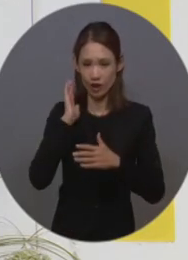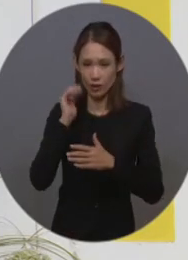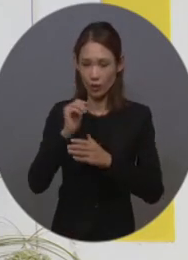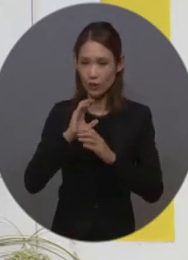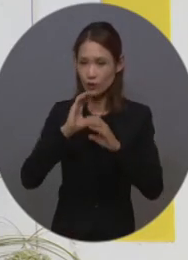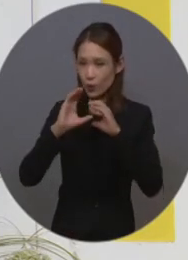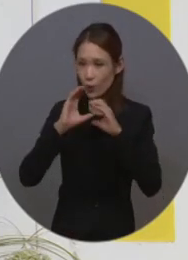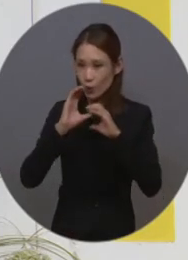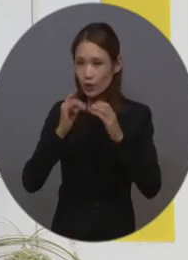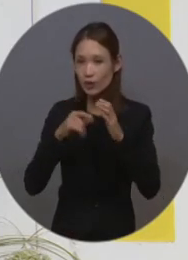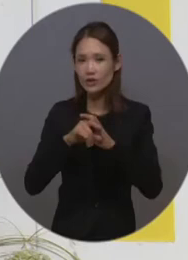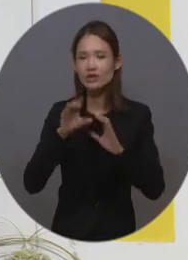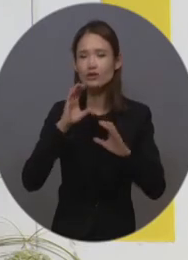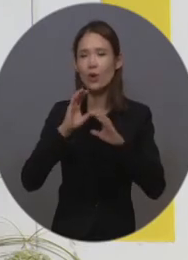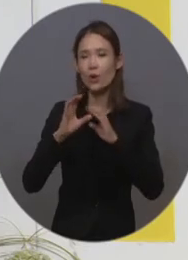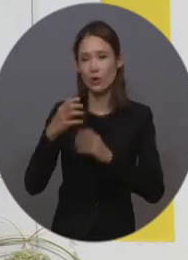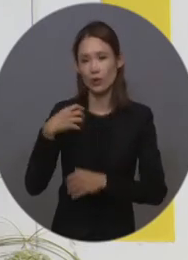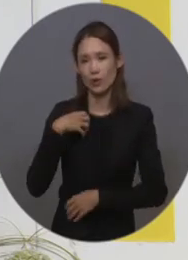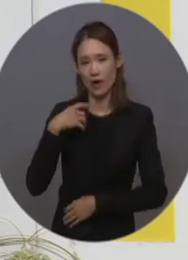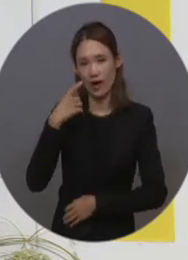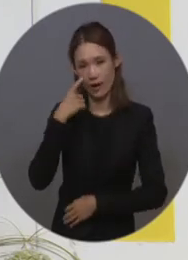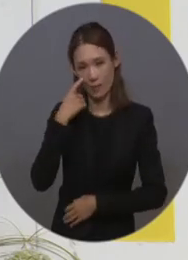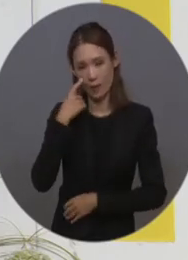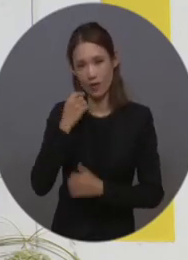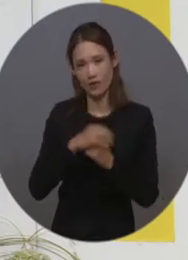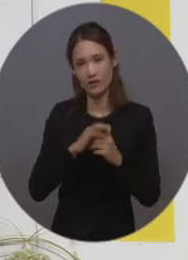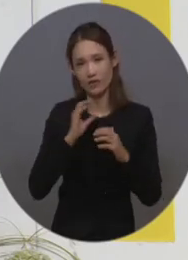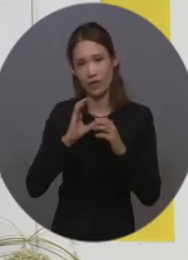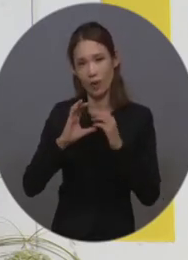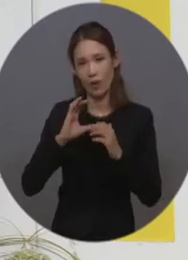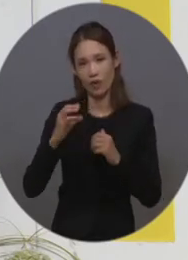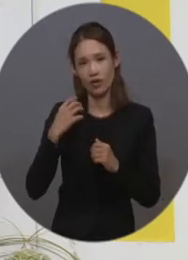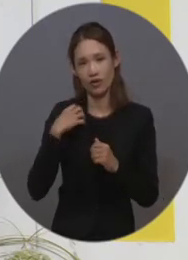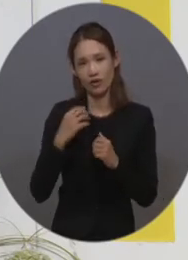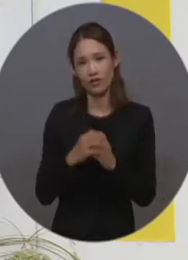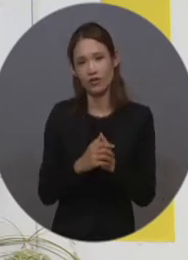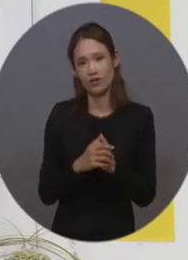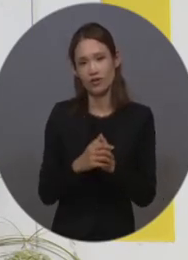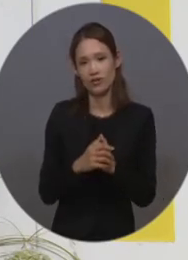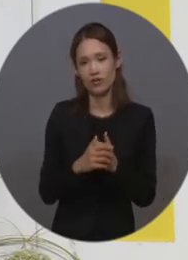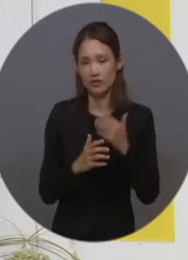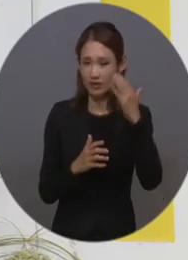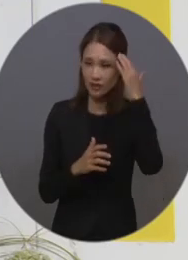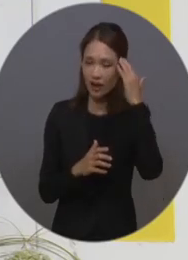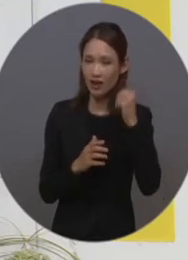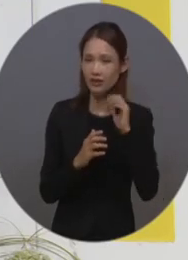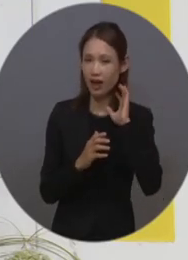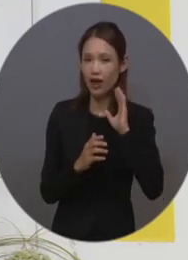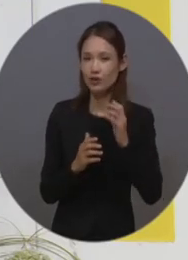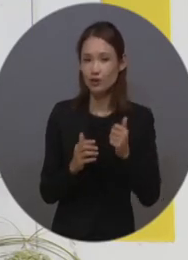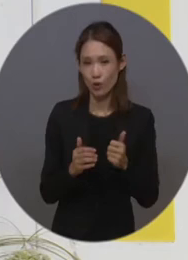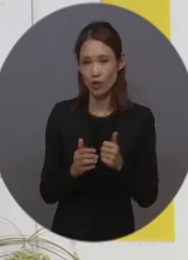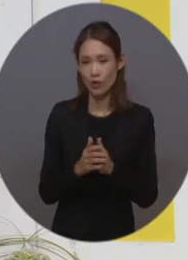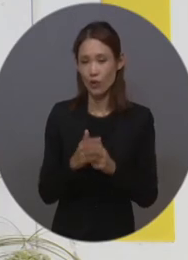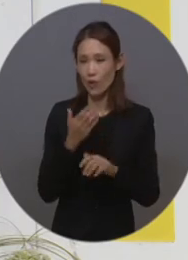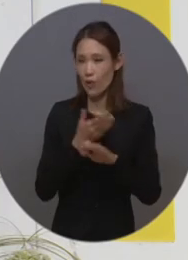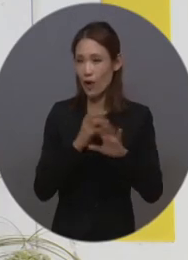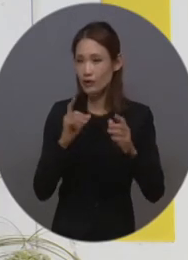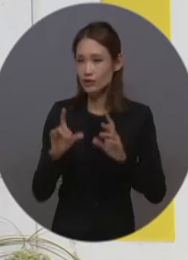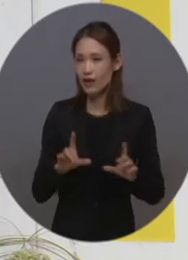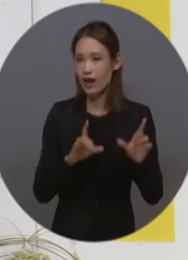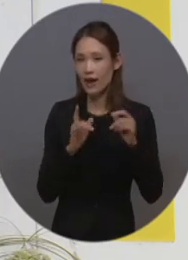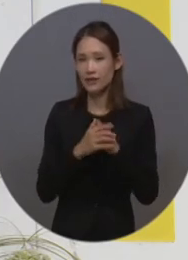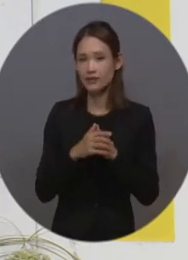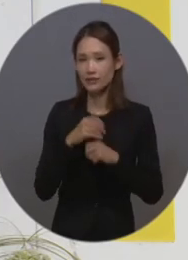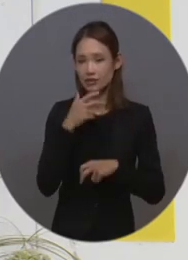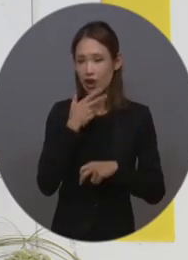네. 소통관이 되겠다. 소통관이 돼서 네. 우리 대통령이 뭐 외국 생활을 많이 하시거나 영어가 자유로운